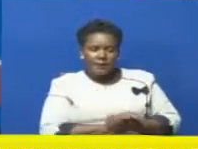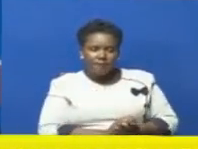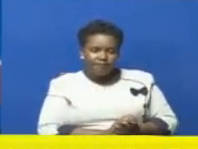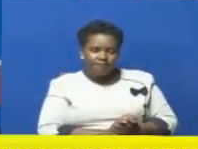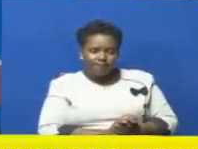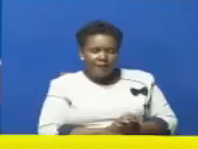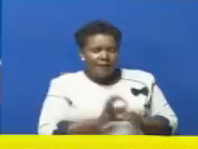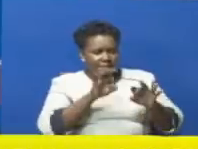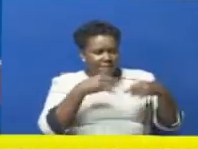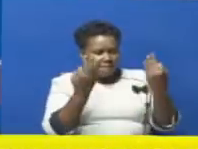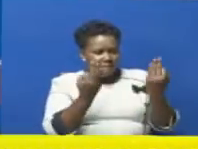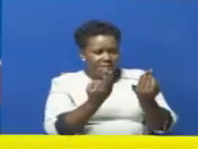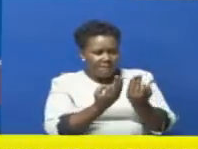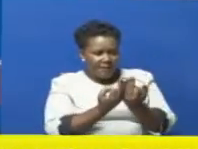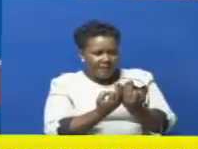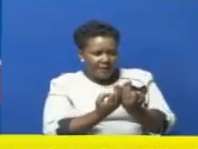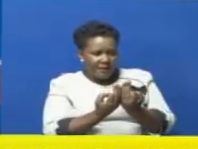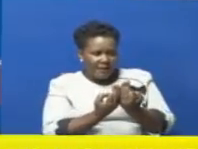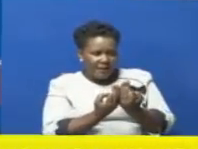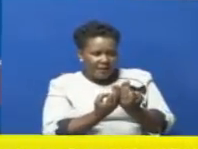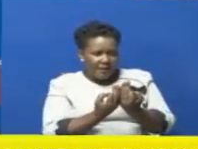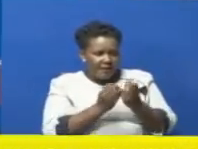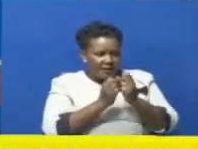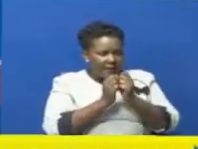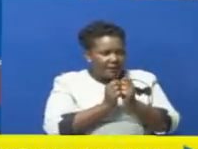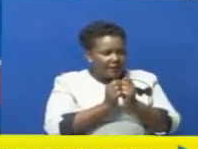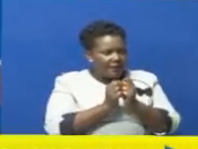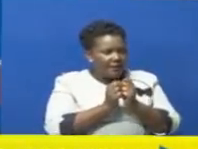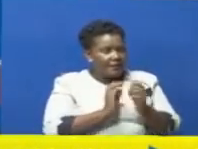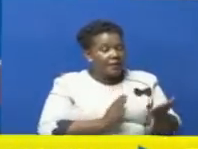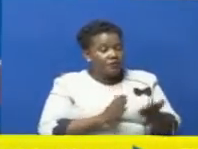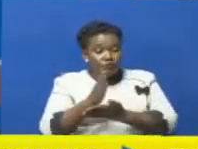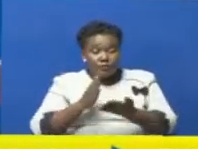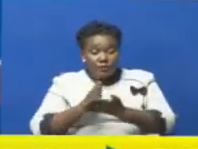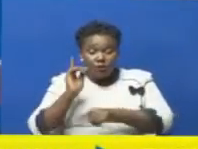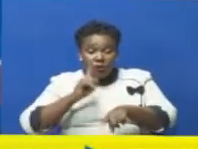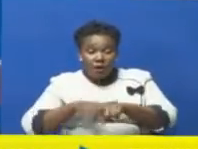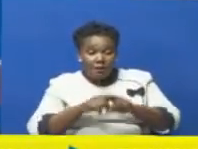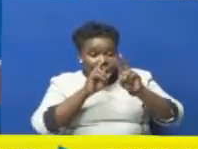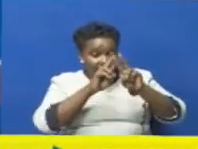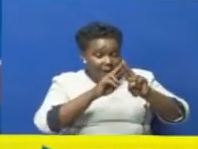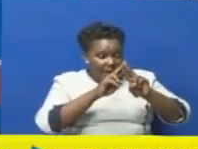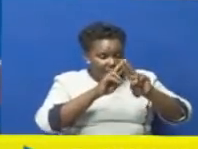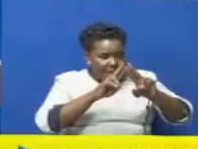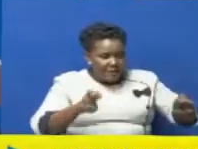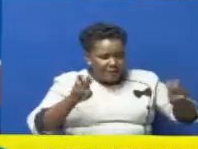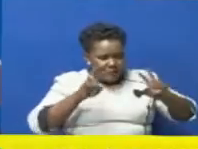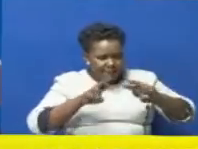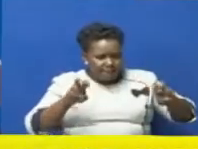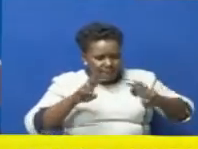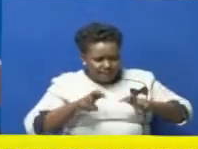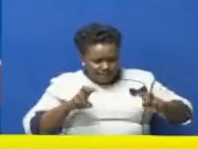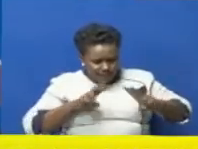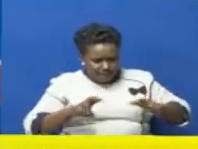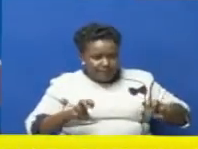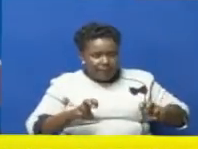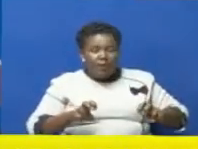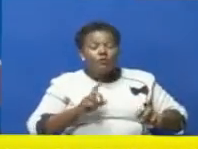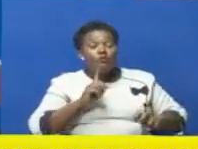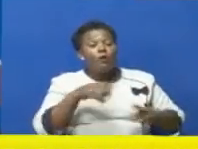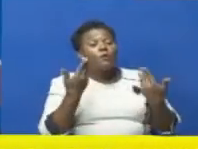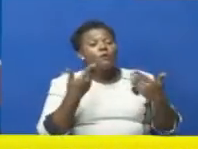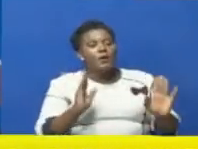kuhusu utafiti wa afya ya uzazi na mtoto kutoa taarifa wakati wa utoaji wa taarifa zao ili ziweze kusaidia serikali katika